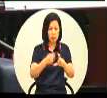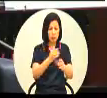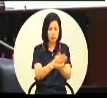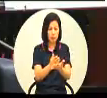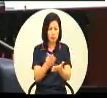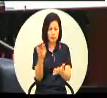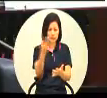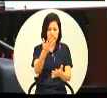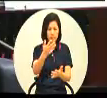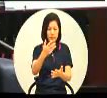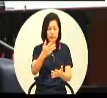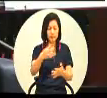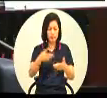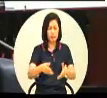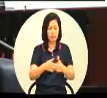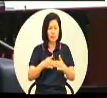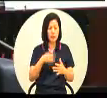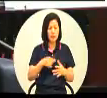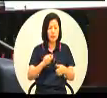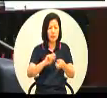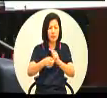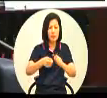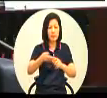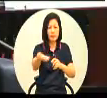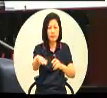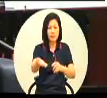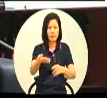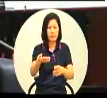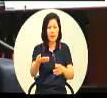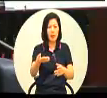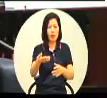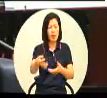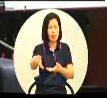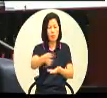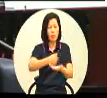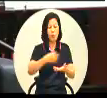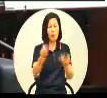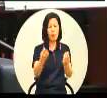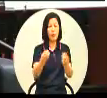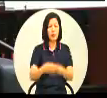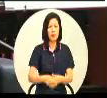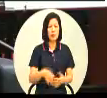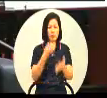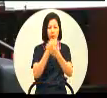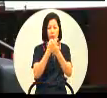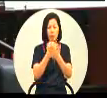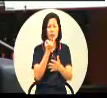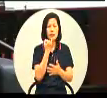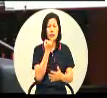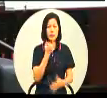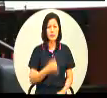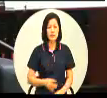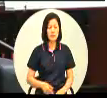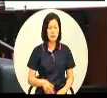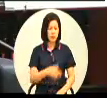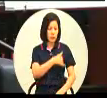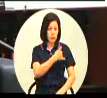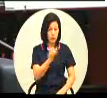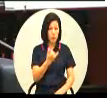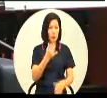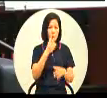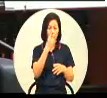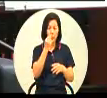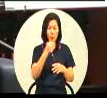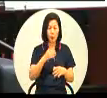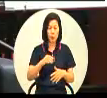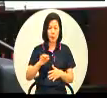因为没有收门票，老实讲也可以节省一些我们市民朋友的荷包。所以到拜六礼拜的时候，包括外县市